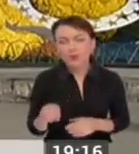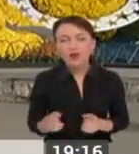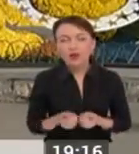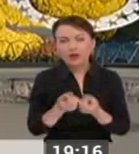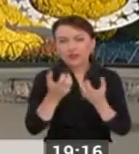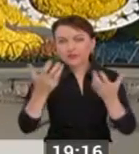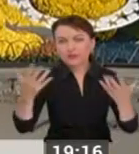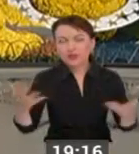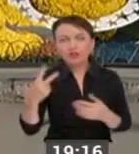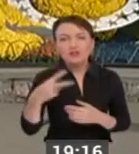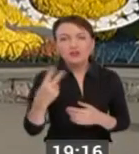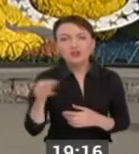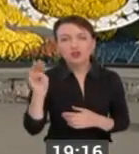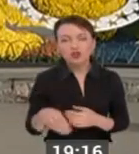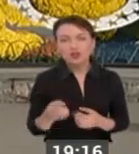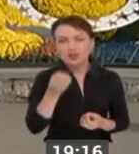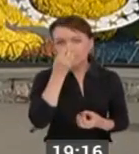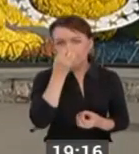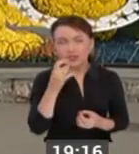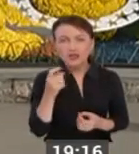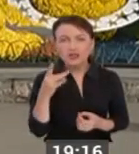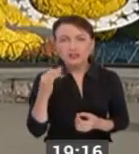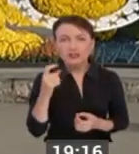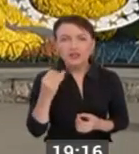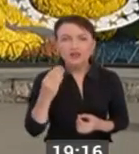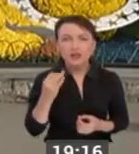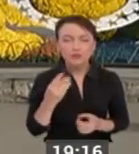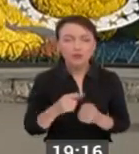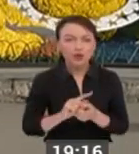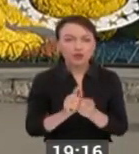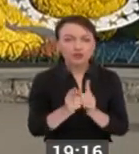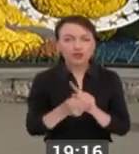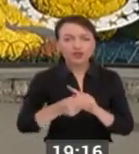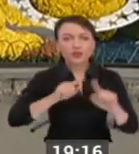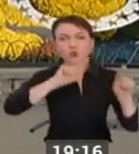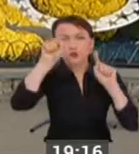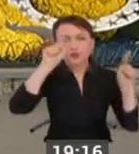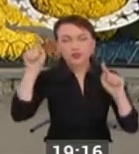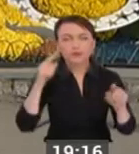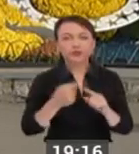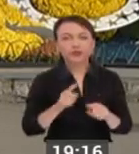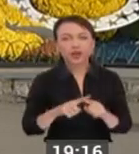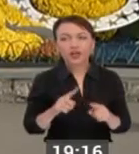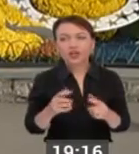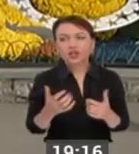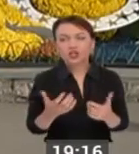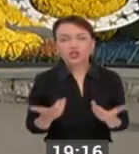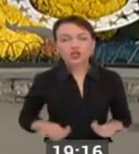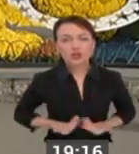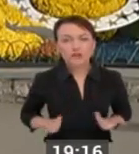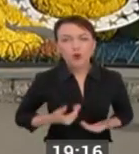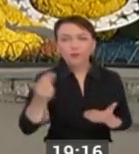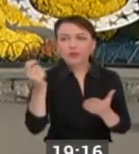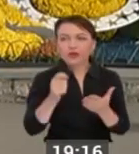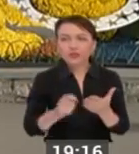квіткове сузір'я з 20 тисяч хризантем, які дизайнери Київзеленбуду перетворили на сузір'я. Це сузір'я-живописець, воно ніби